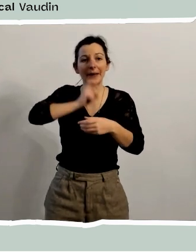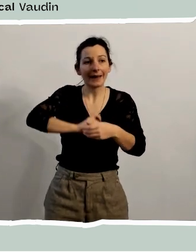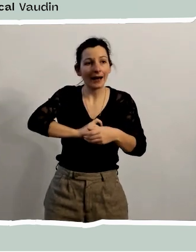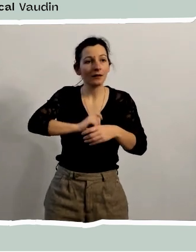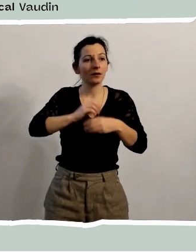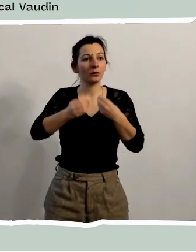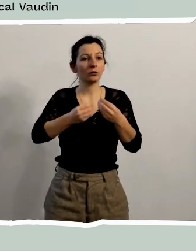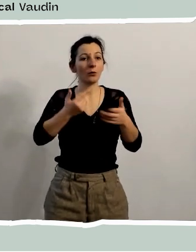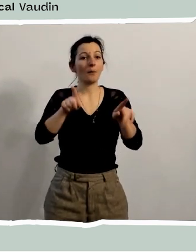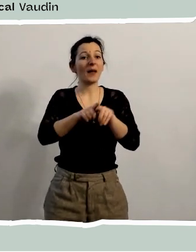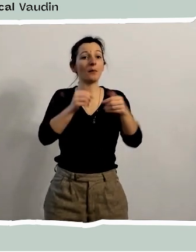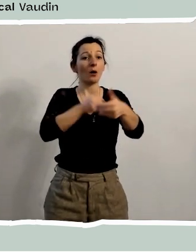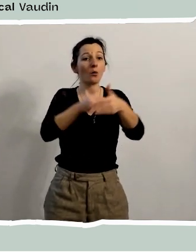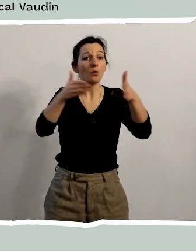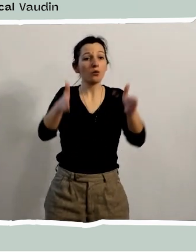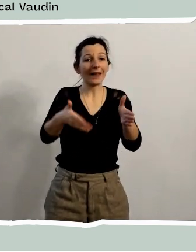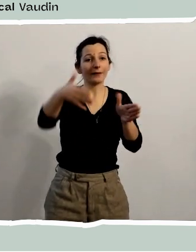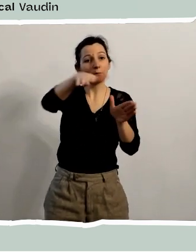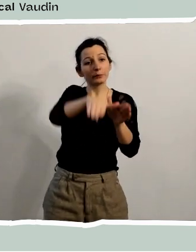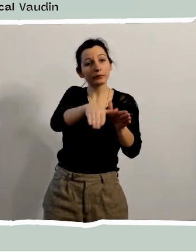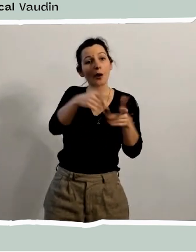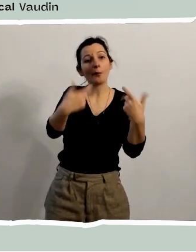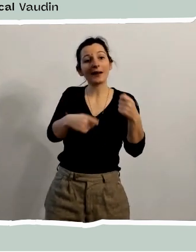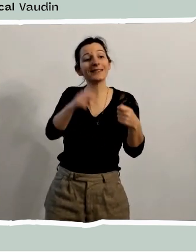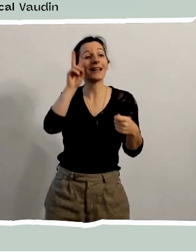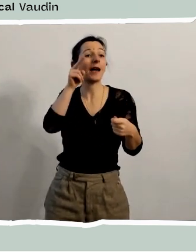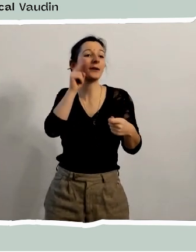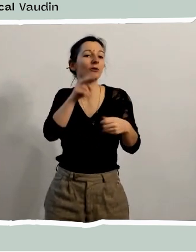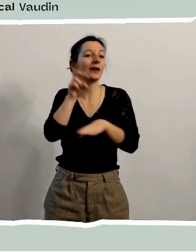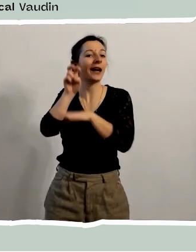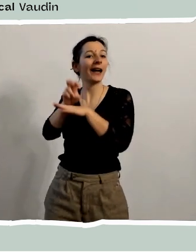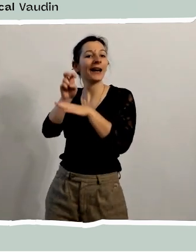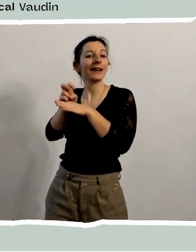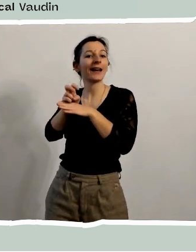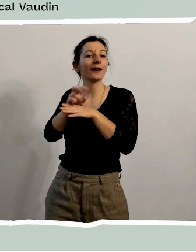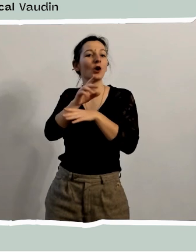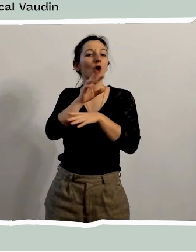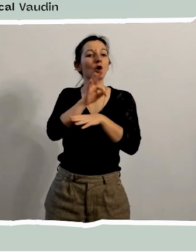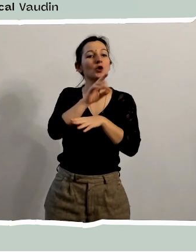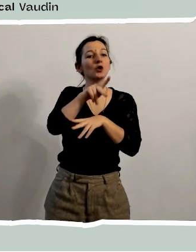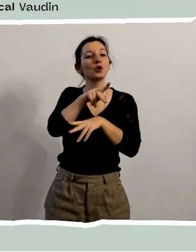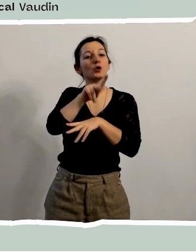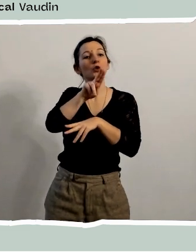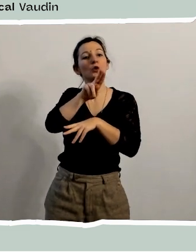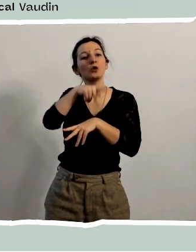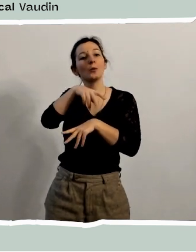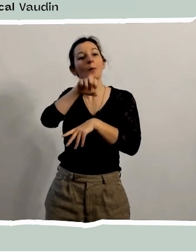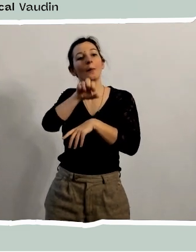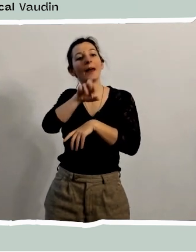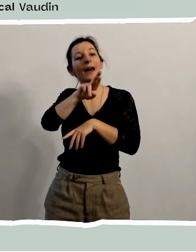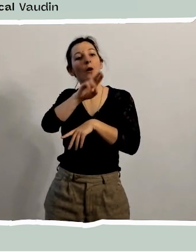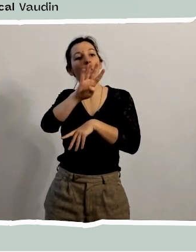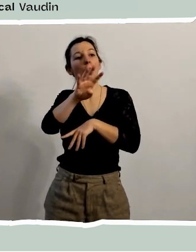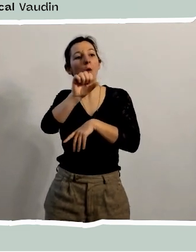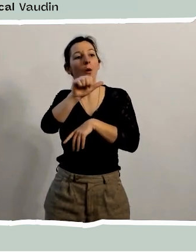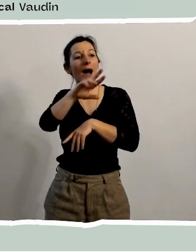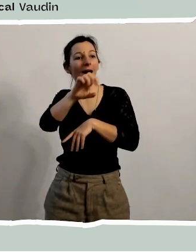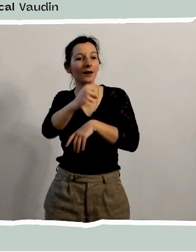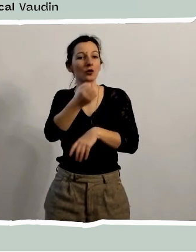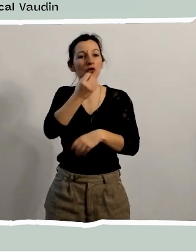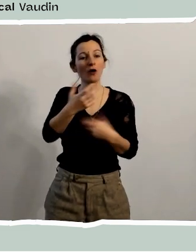plastique, je ne cite pas la marque, mais ça commence par Tupper et ça finit par Ware. Donc ça,